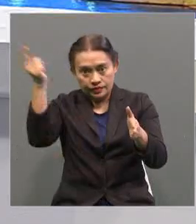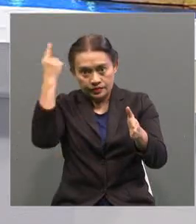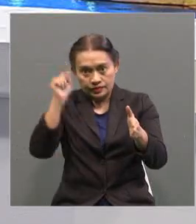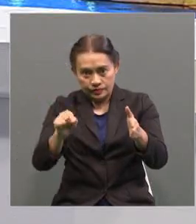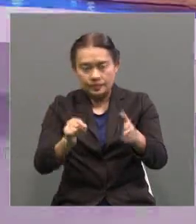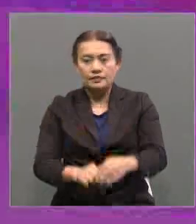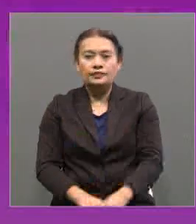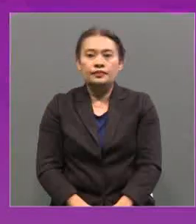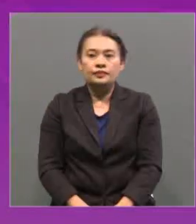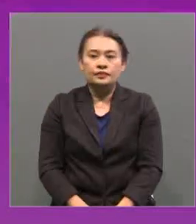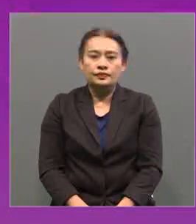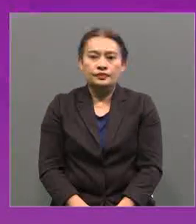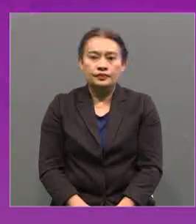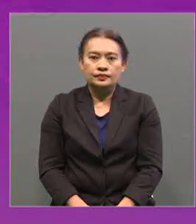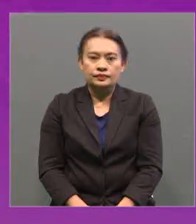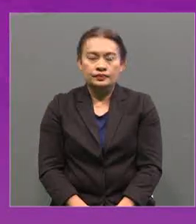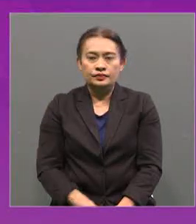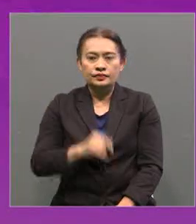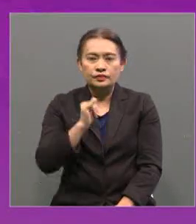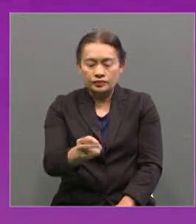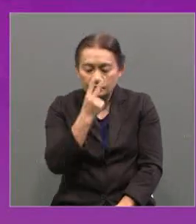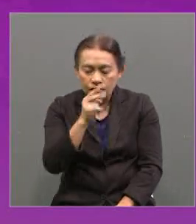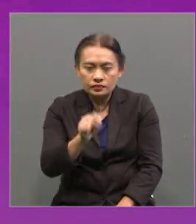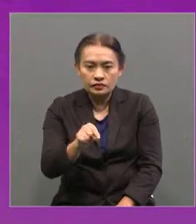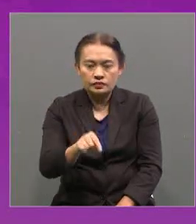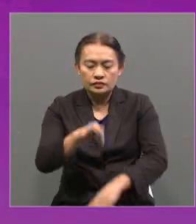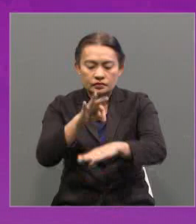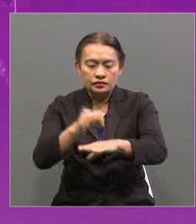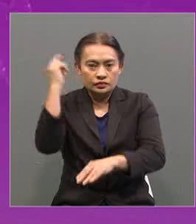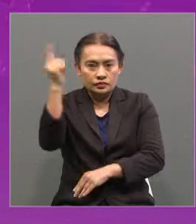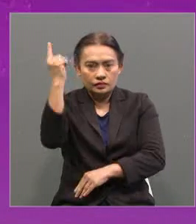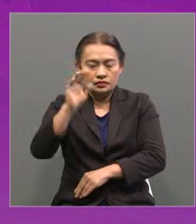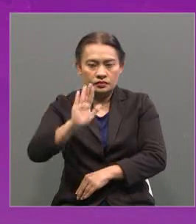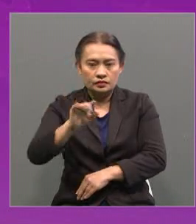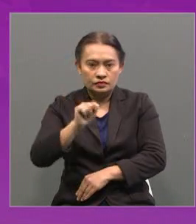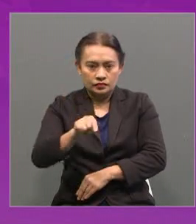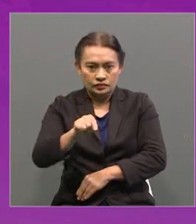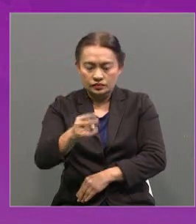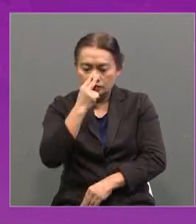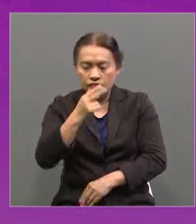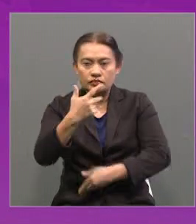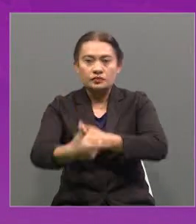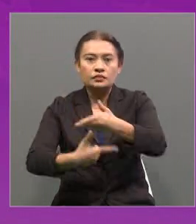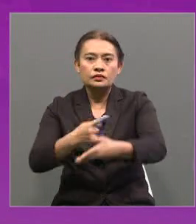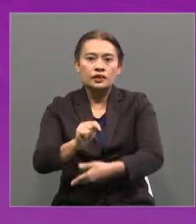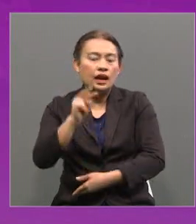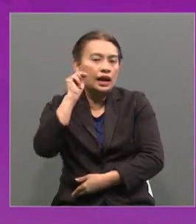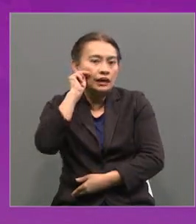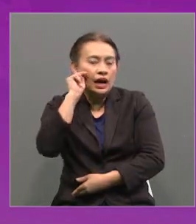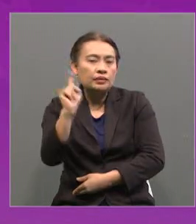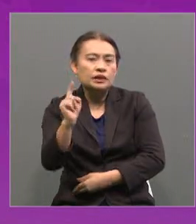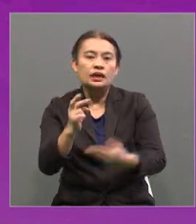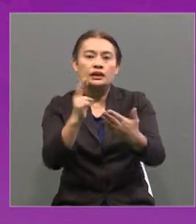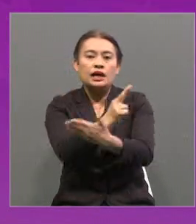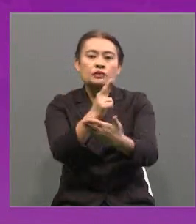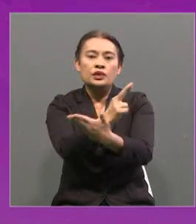ประเด็นก็คือว่าเราลองลงพื้นที่ไปจุดที่เป็นจุดท่องเที่ยวแบบ tourist Sportจ๋าๆเลยอย่างตลาดน้ำดำเนินสะดวกที่จังหวัด